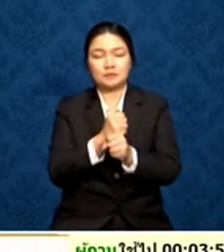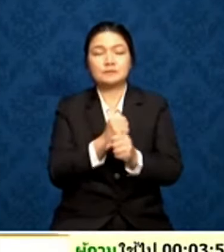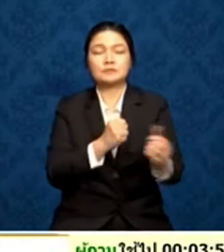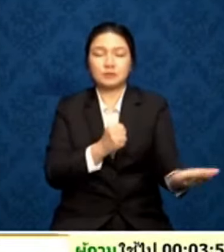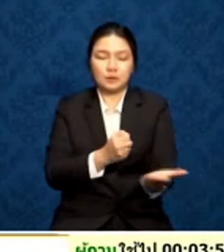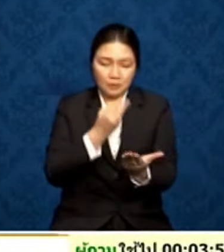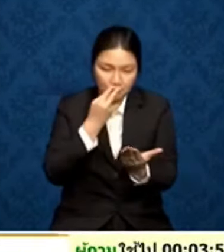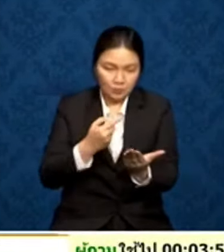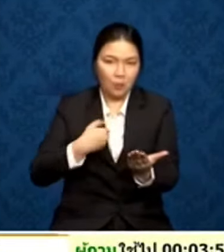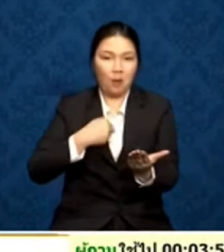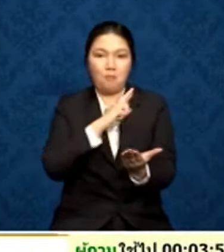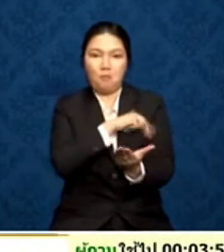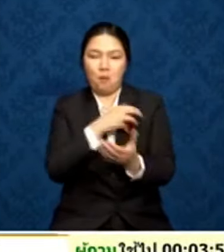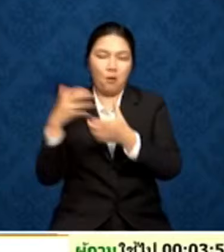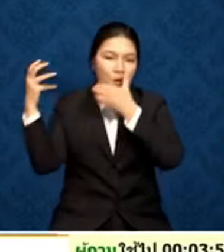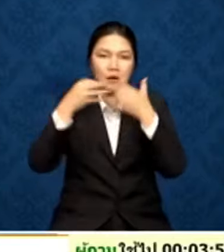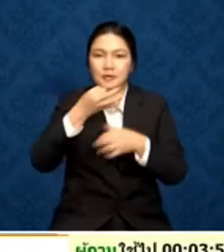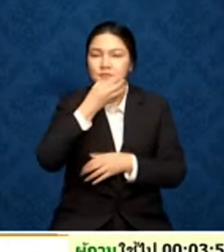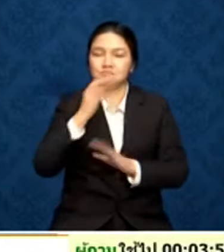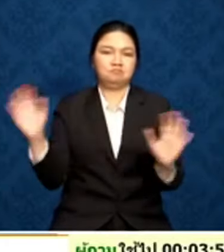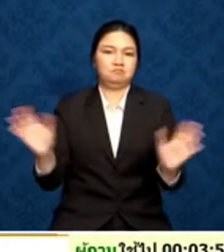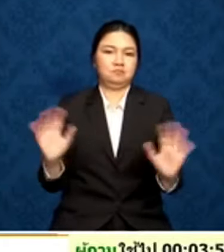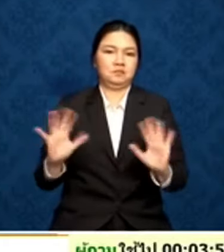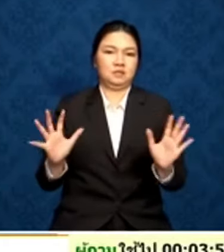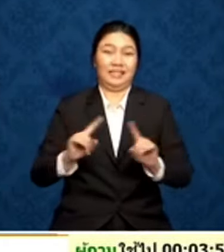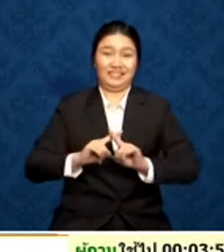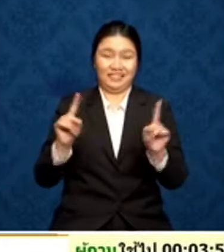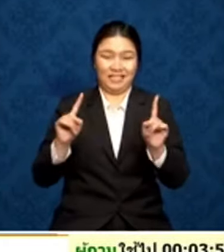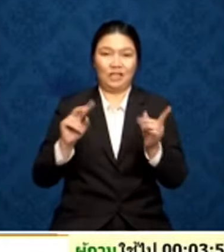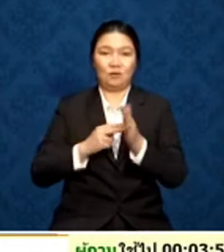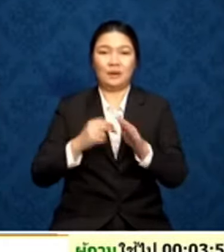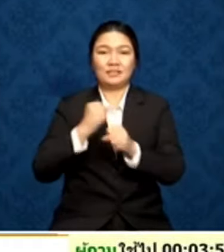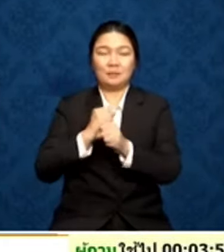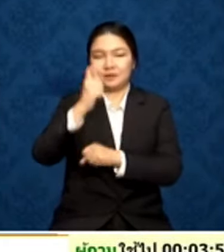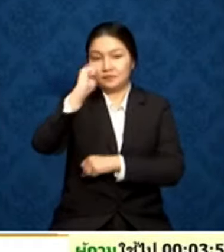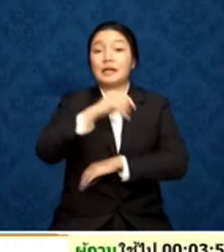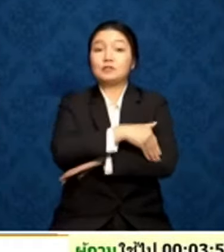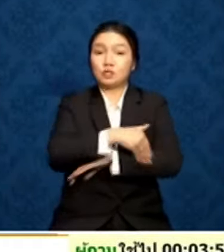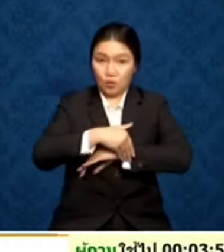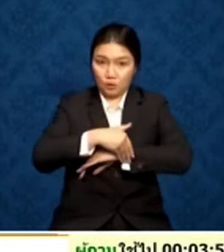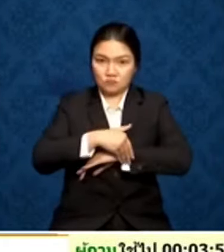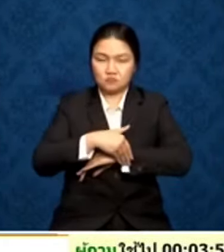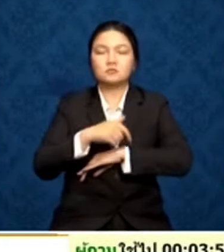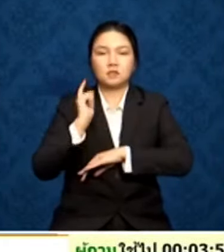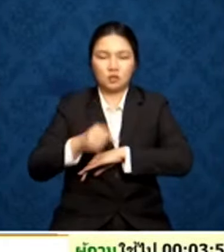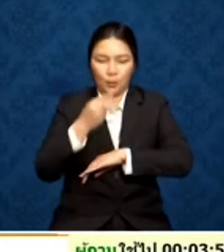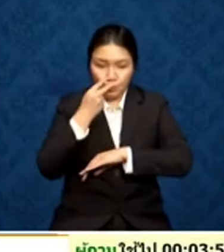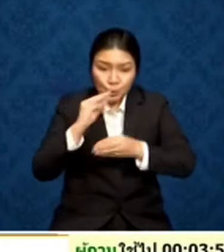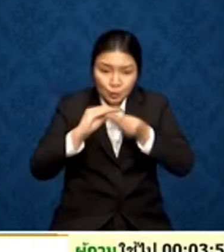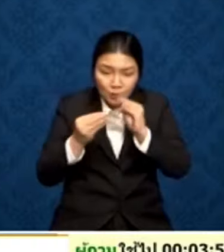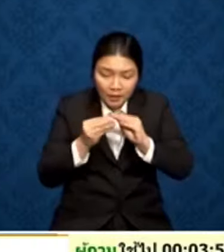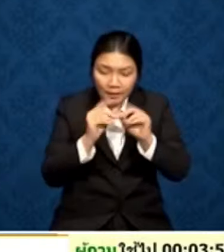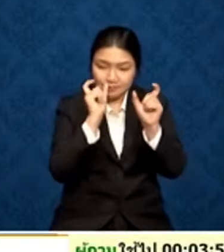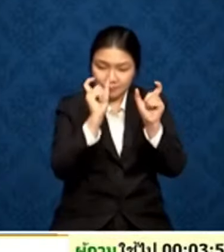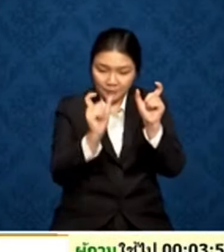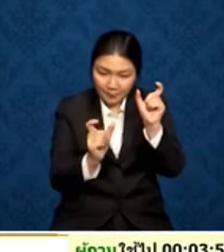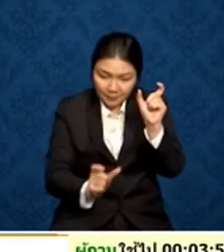ม่ใช่เป็นหมอผมเป็นวิศวกรผมก็ต้องดูตัวเลข เหมือนที่ท่